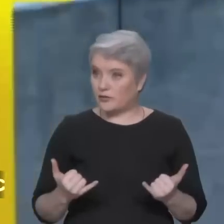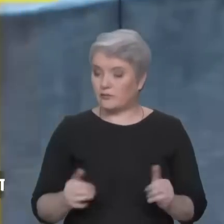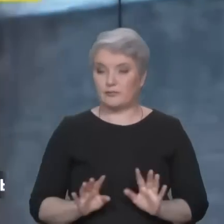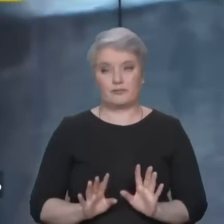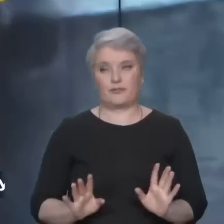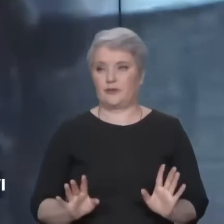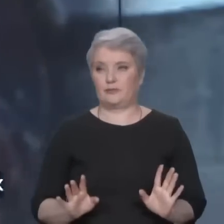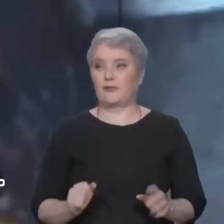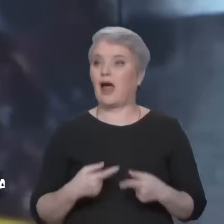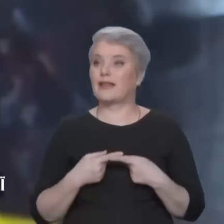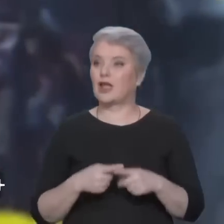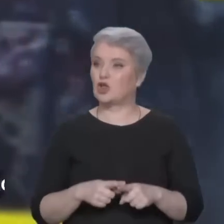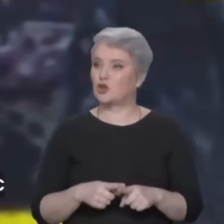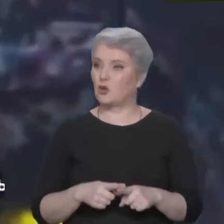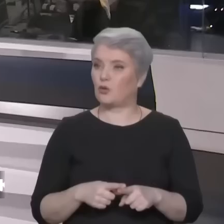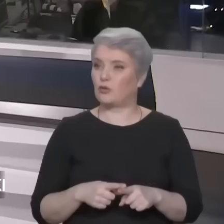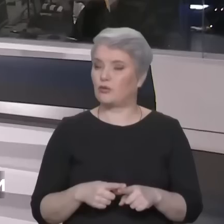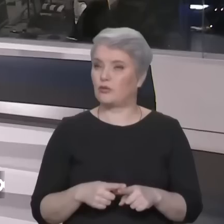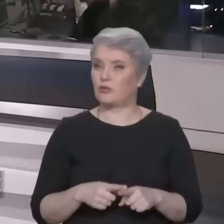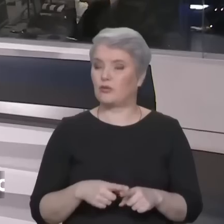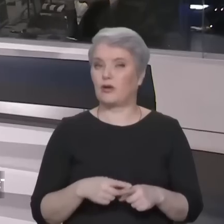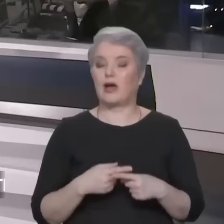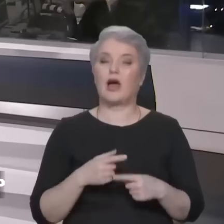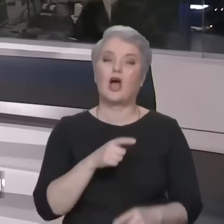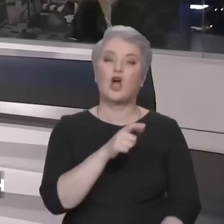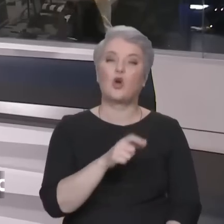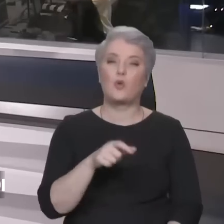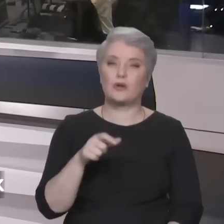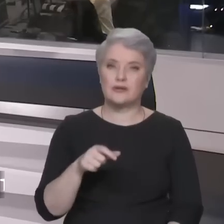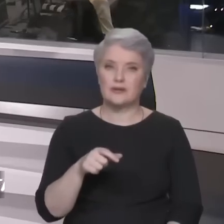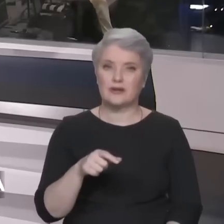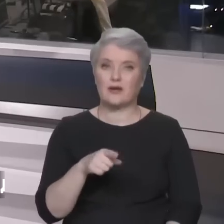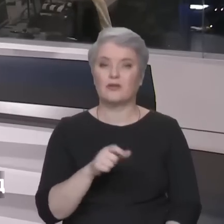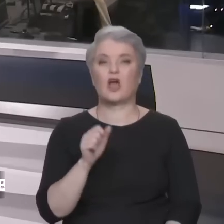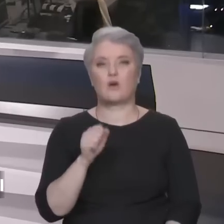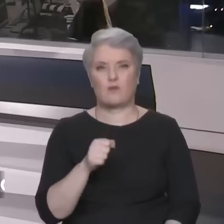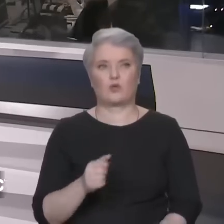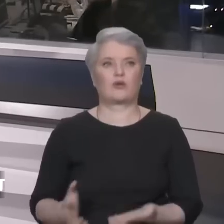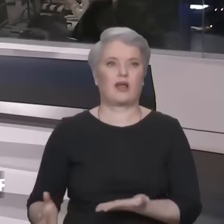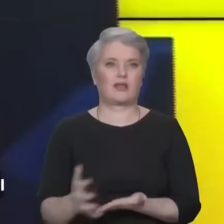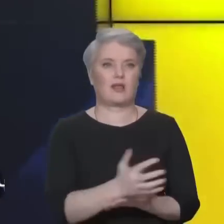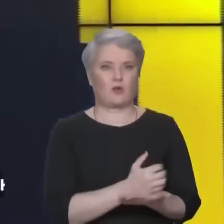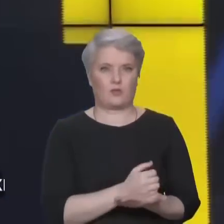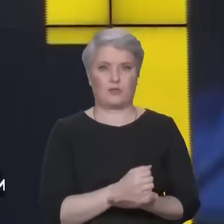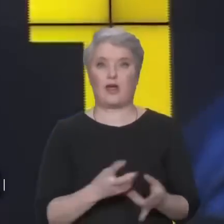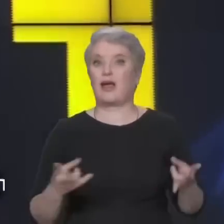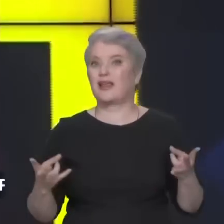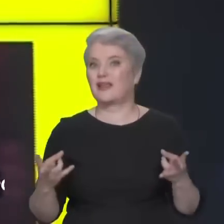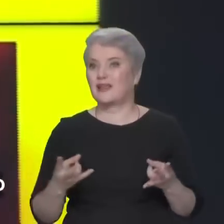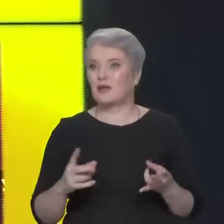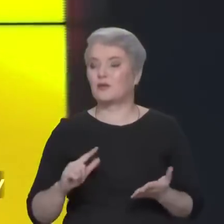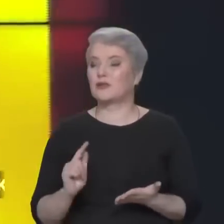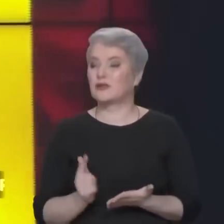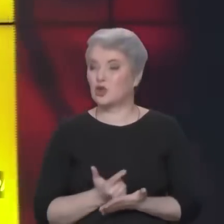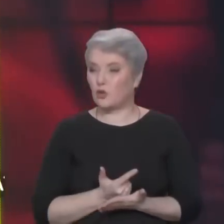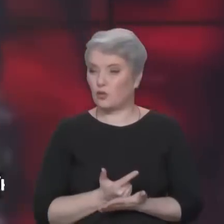А технічно? Чи це технічно чи людський ресурс? Людський ресурс вони можуть накопичити. Але для цього їм треба, знову